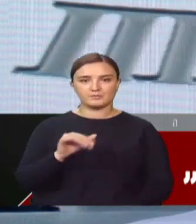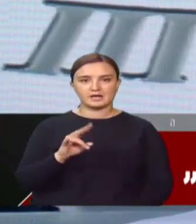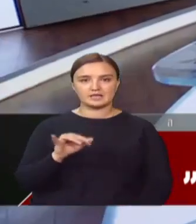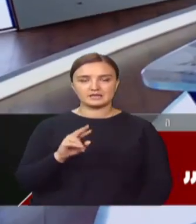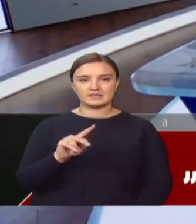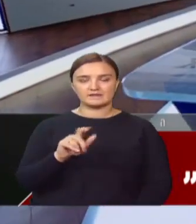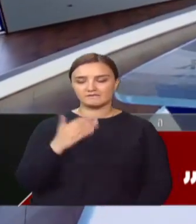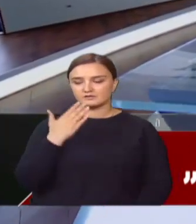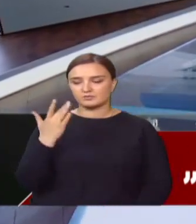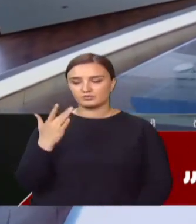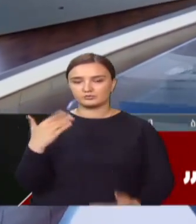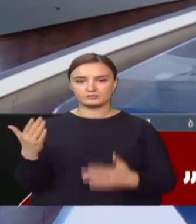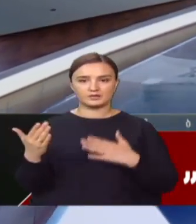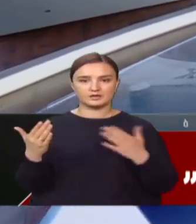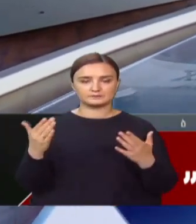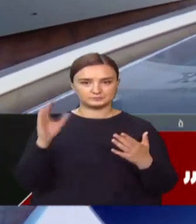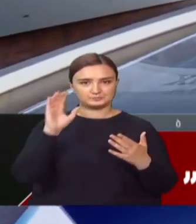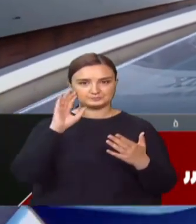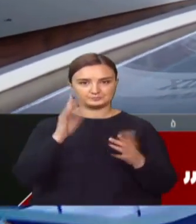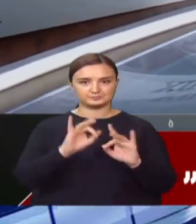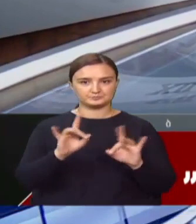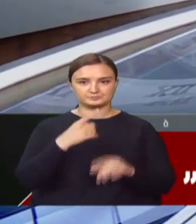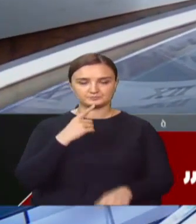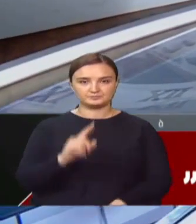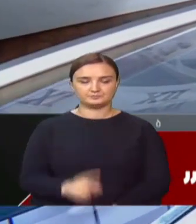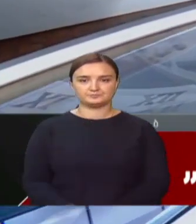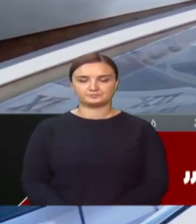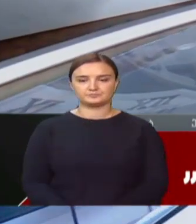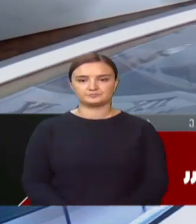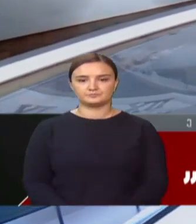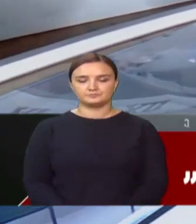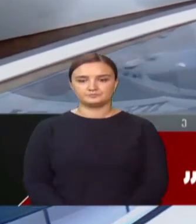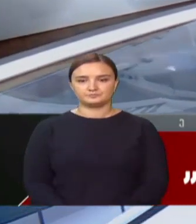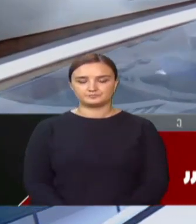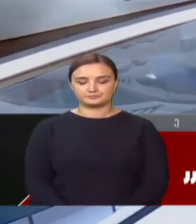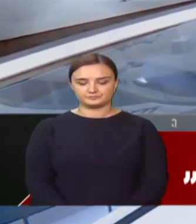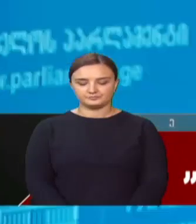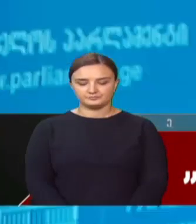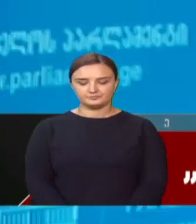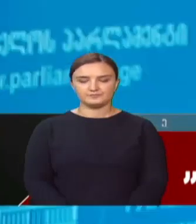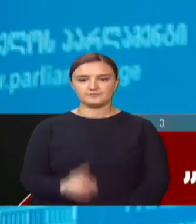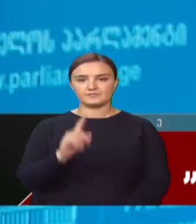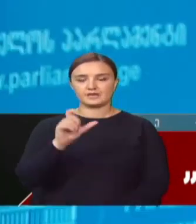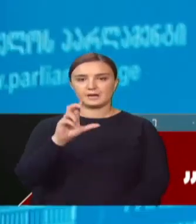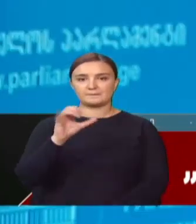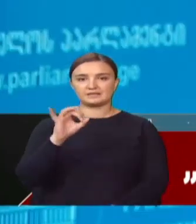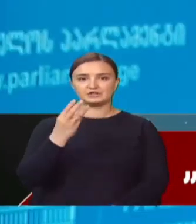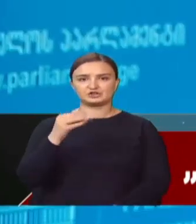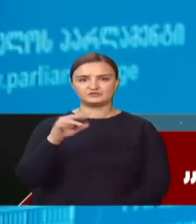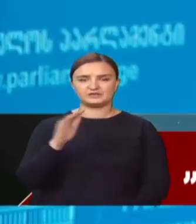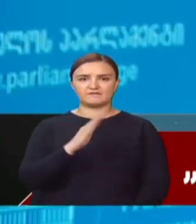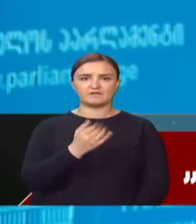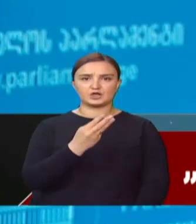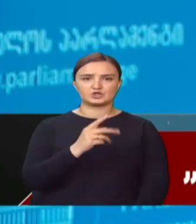პოლიტიკურ მხარეებს და მისგან შეფასებებს მოვისმენთ ახლა ღია ეთერში. მანანა გისმენთ. Ხაბეიშვილი ვაშაძის ოფიციალურად